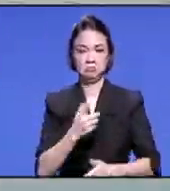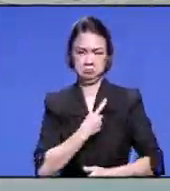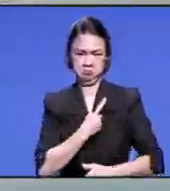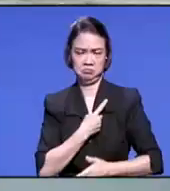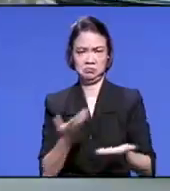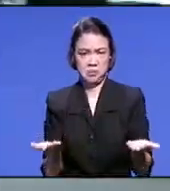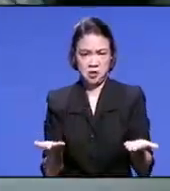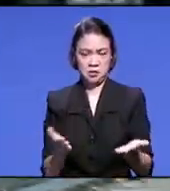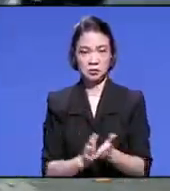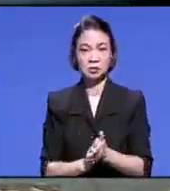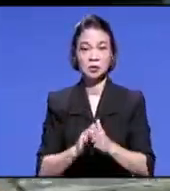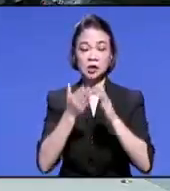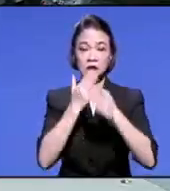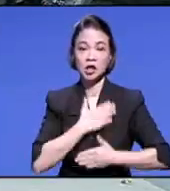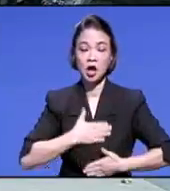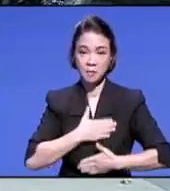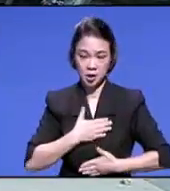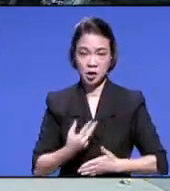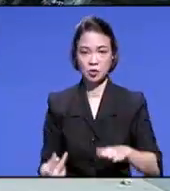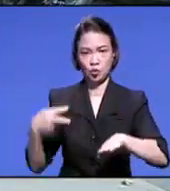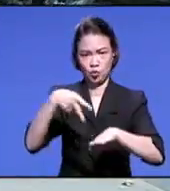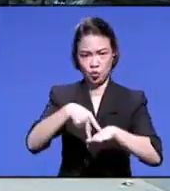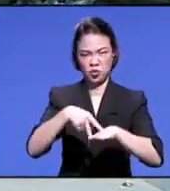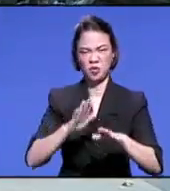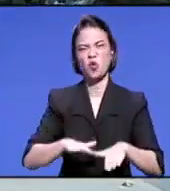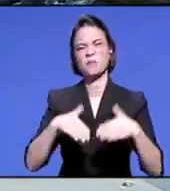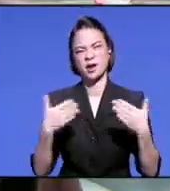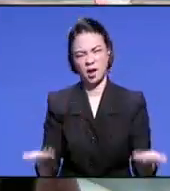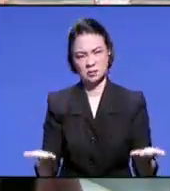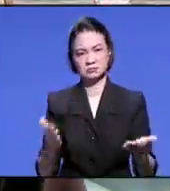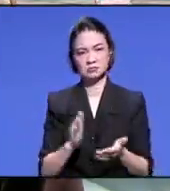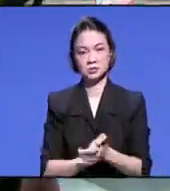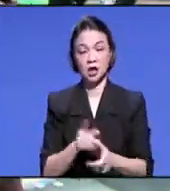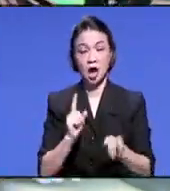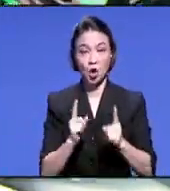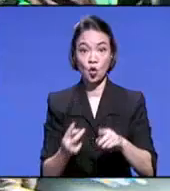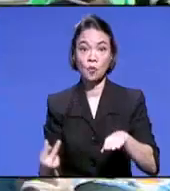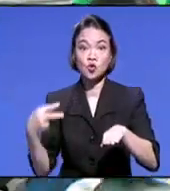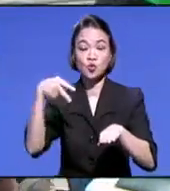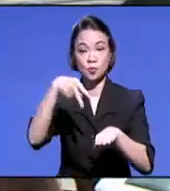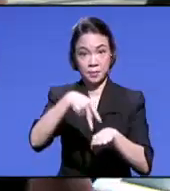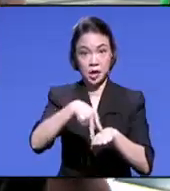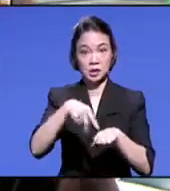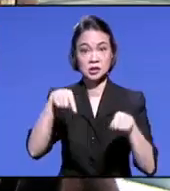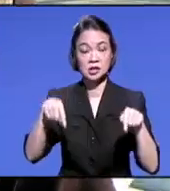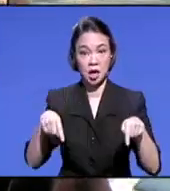Akhirnya, kenyamanan penumpanglah yang dikorbankan. Karena penumpang sekarang bicaranya